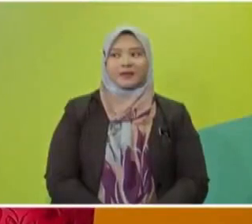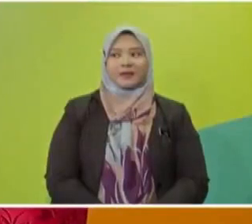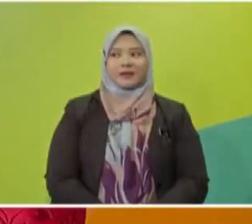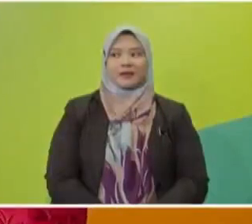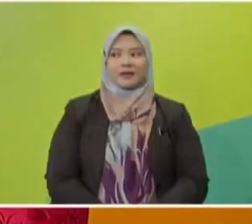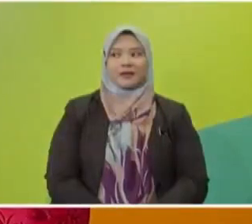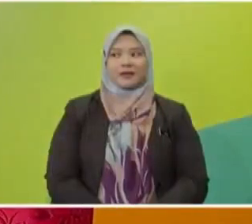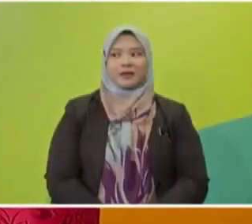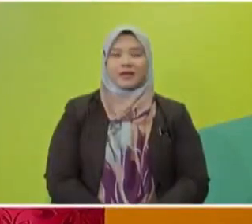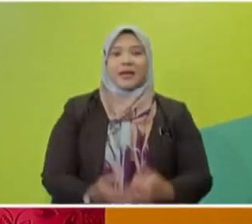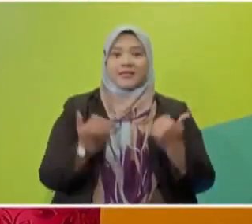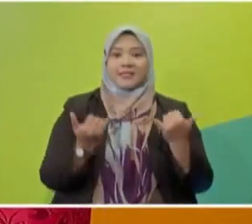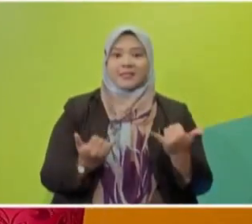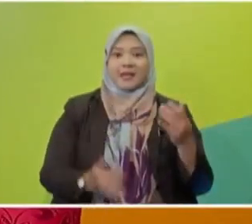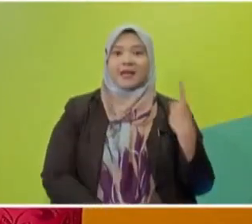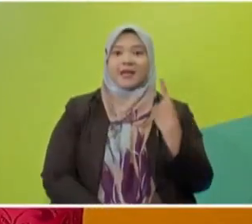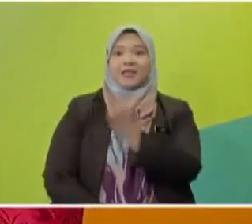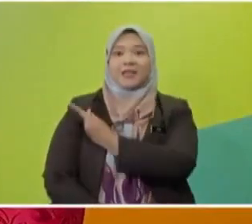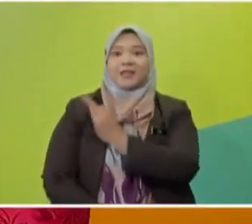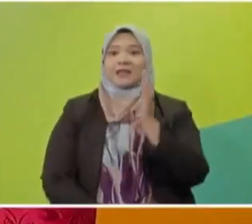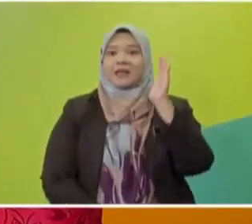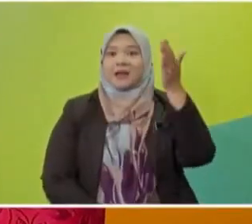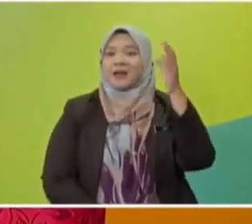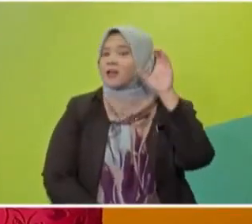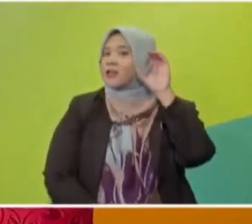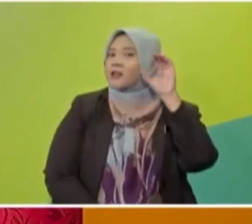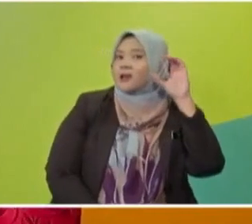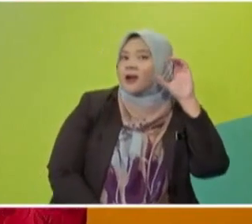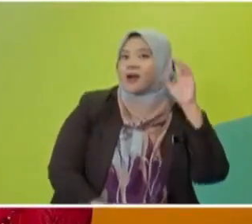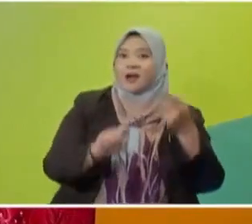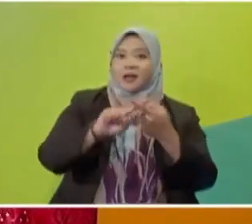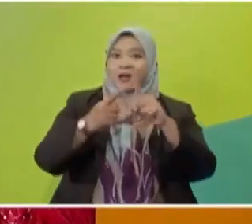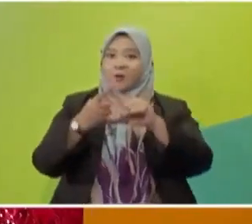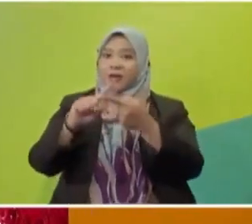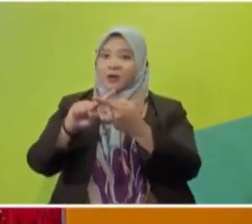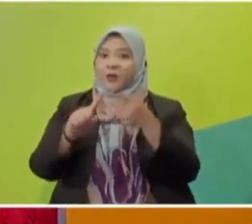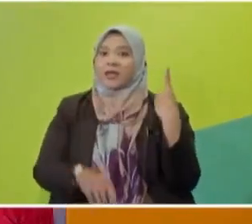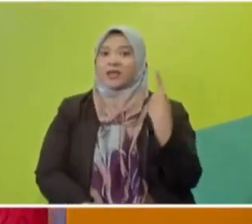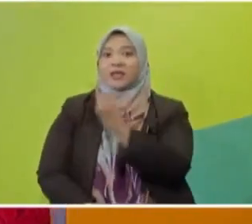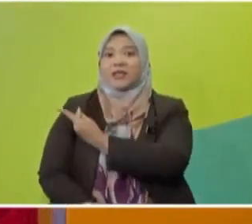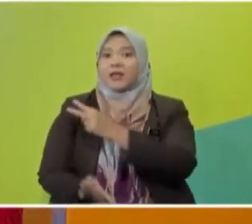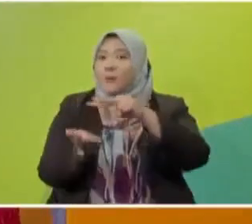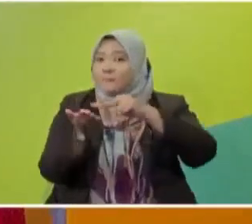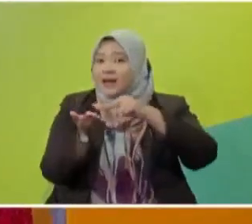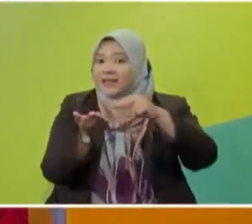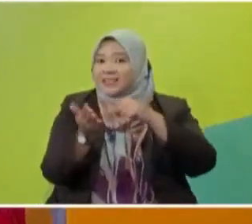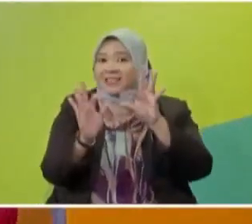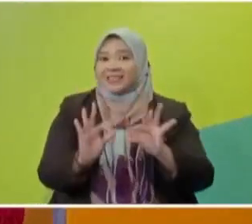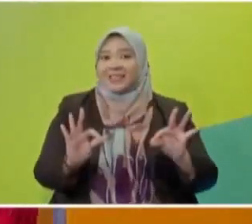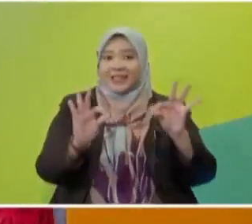bacaan daripada murid-murid pula. Baik. Siap, murid-murid, ingat